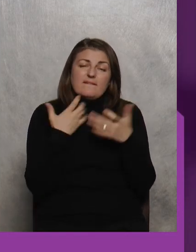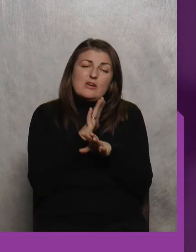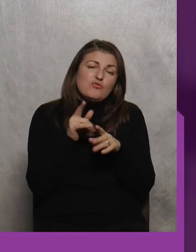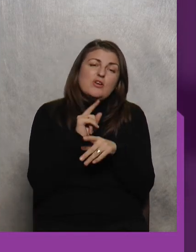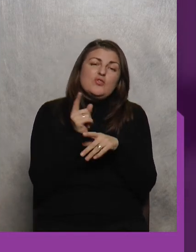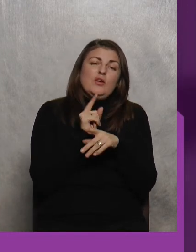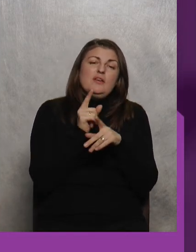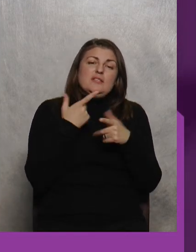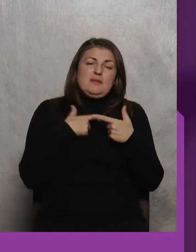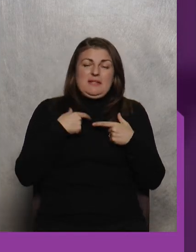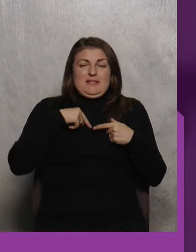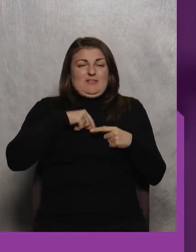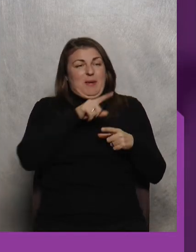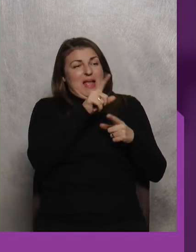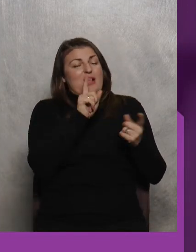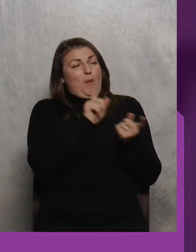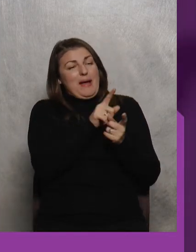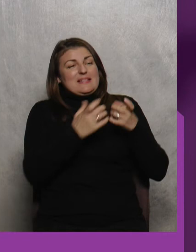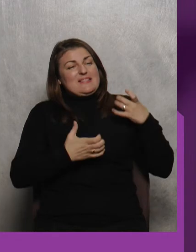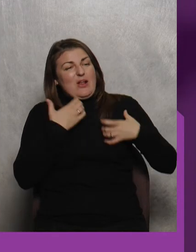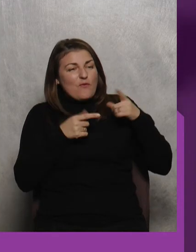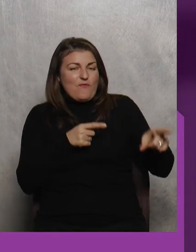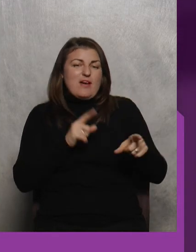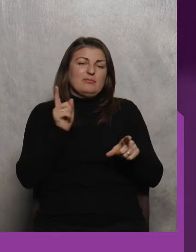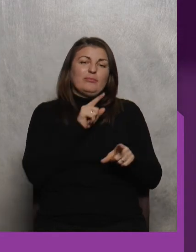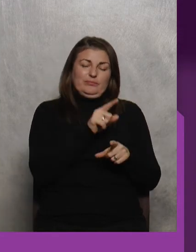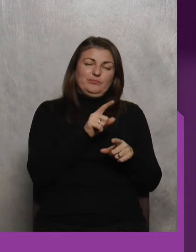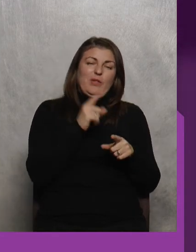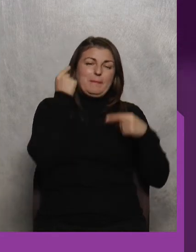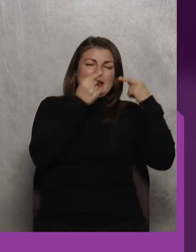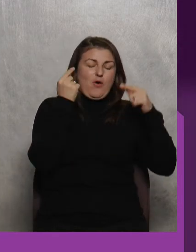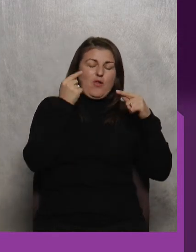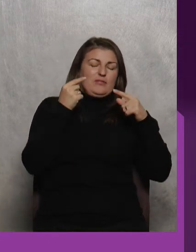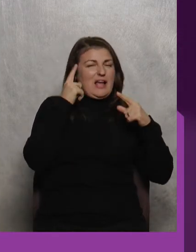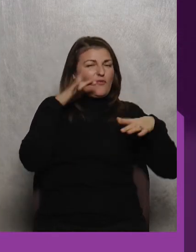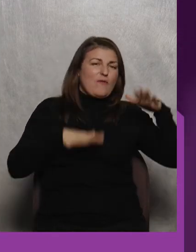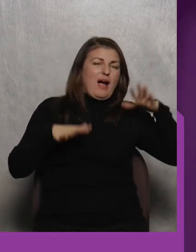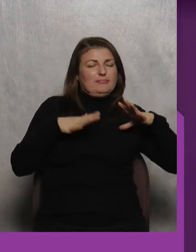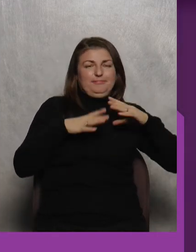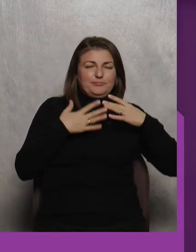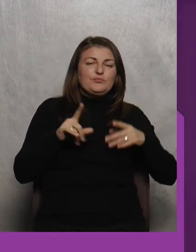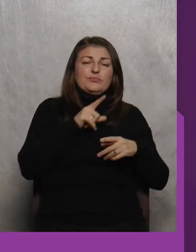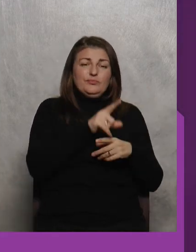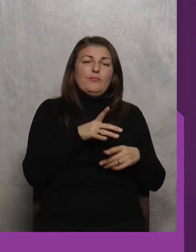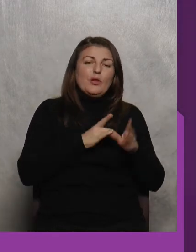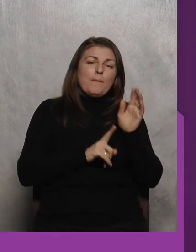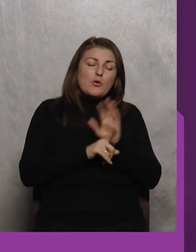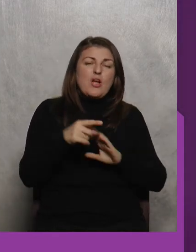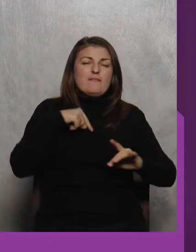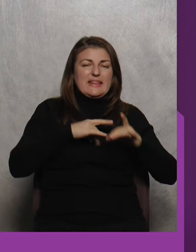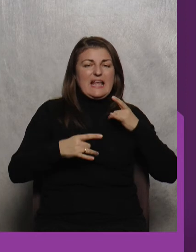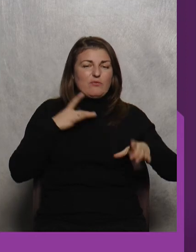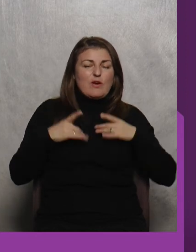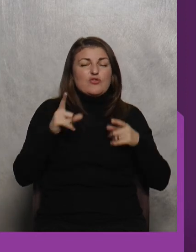щоб розхвилювати суперника, щоб вивести його із психологічного рівноваги, щоб він почав